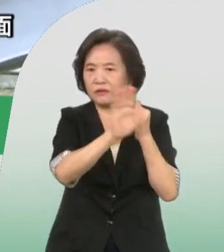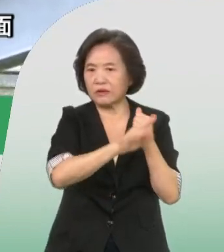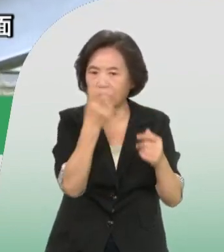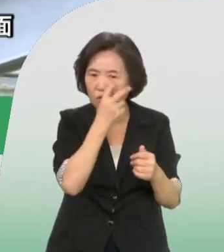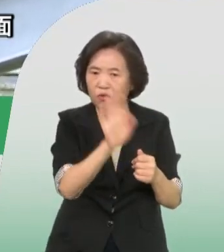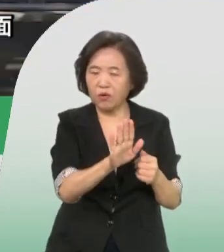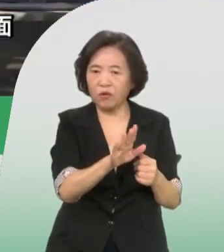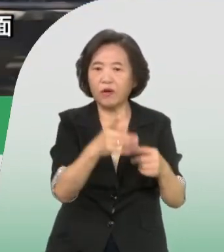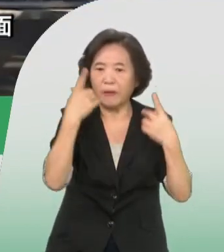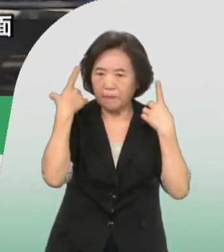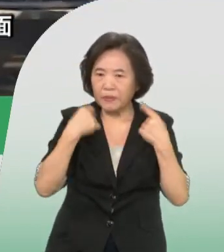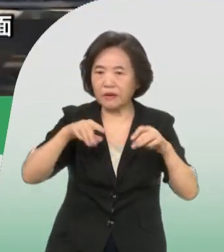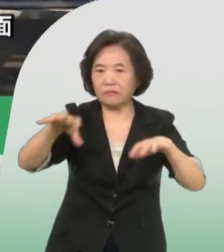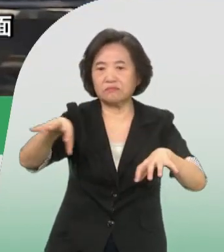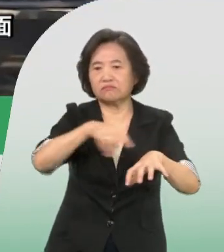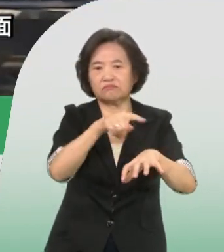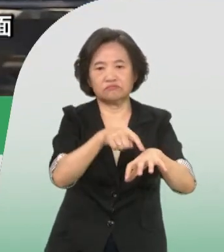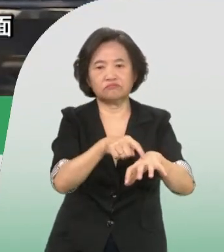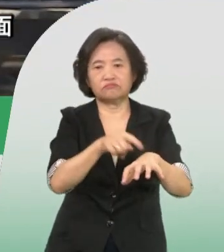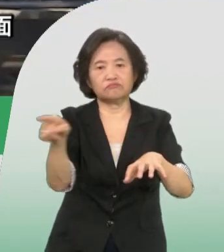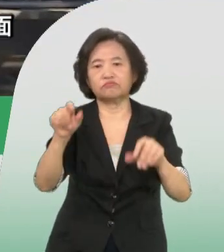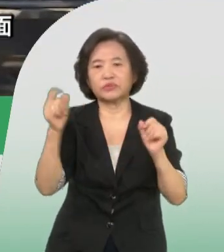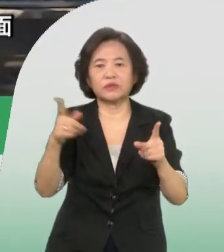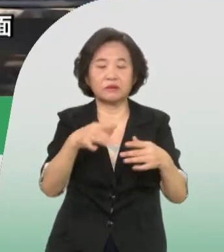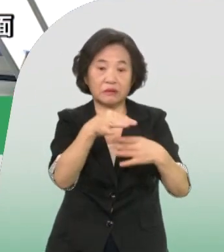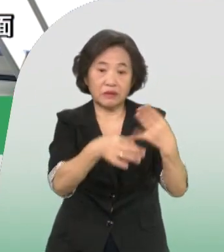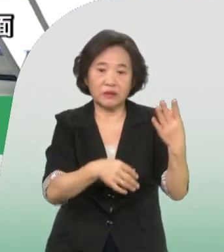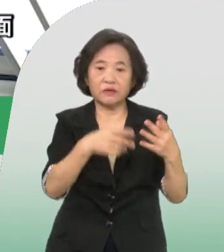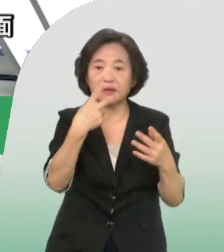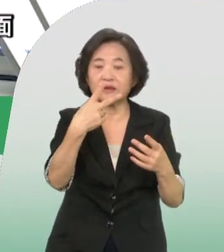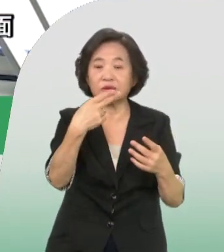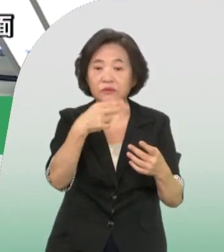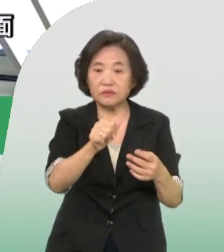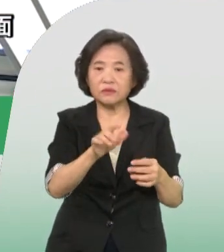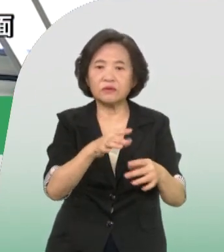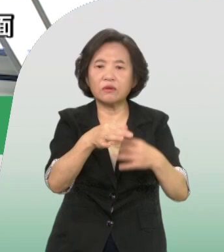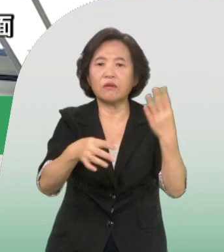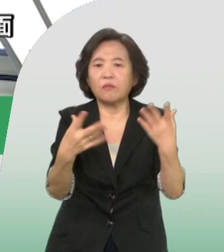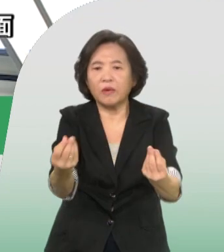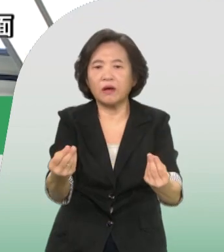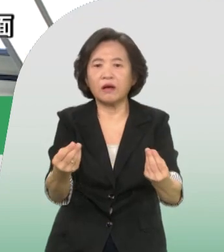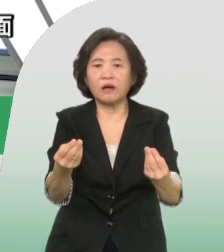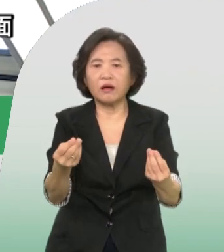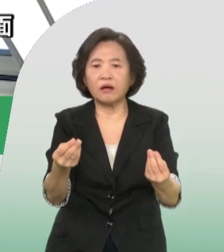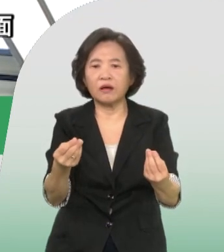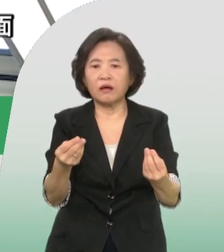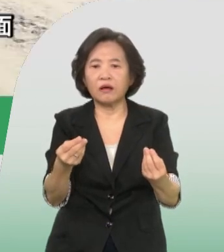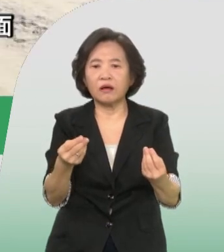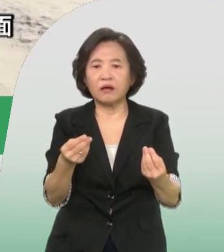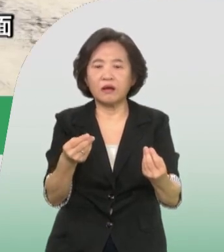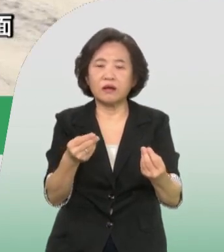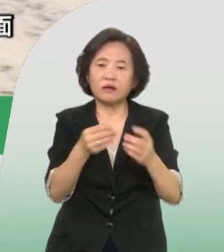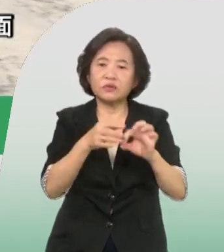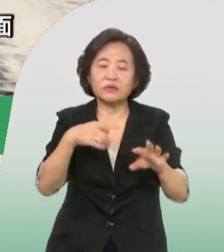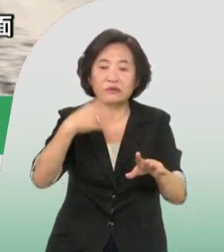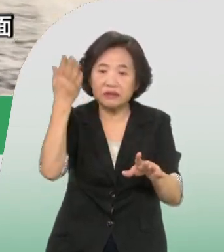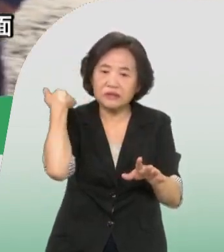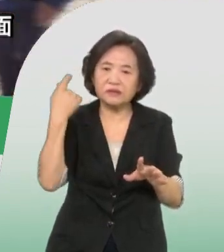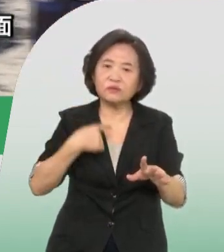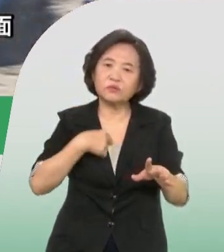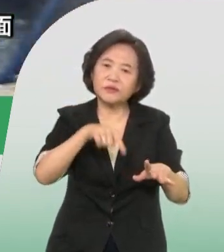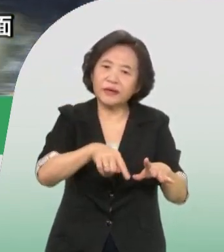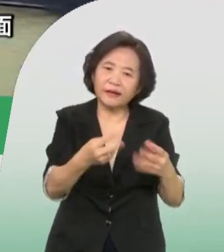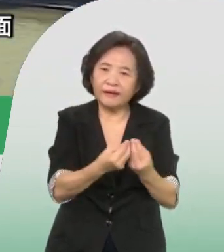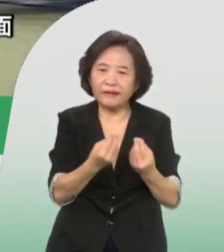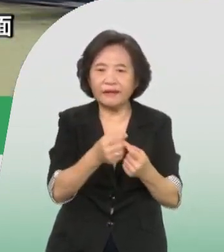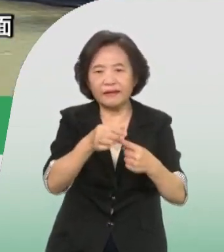个本来就有这个制度了。那是因为两公顷以下没有这个制度，所以。当时就是处里面才